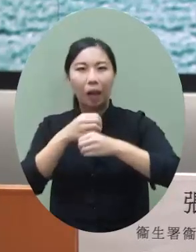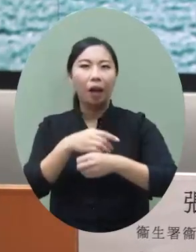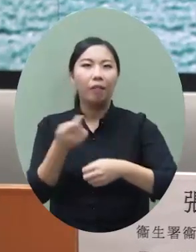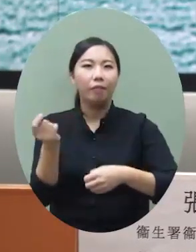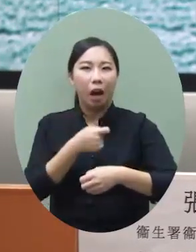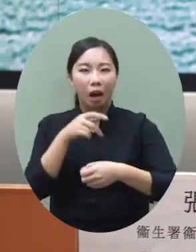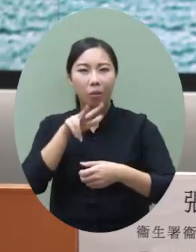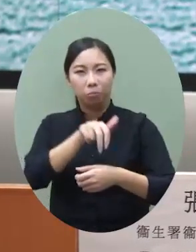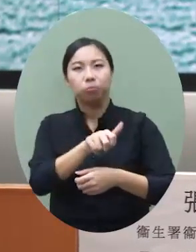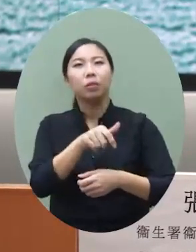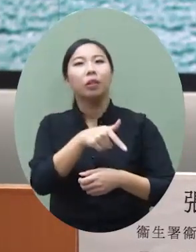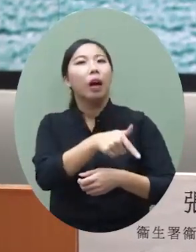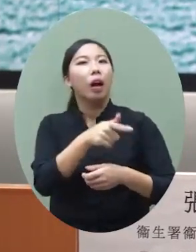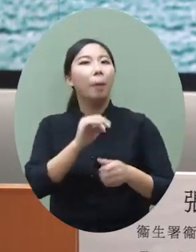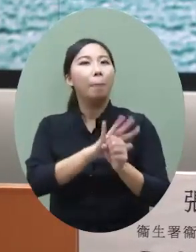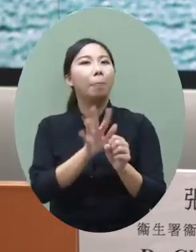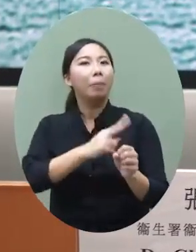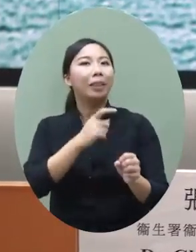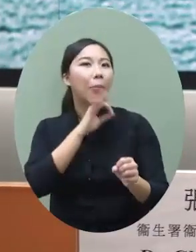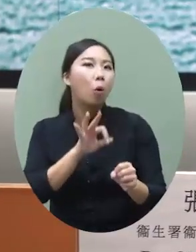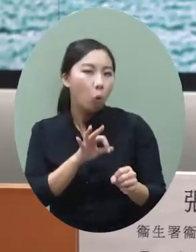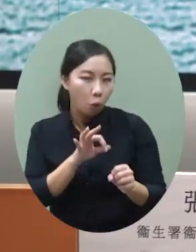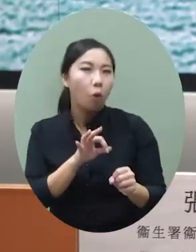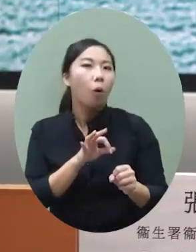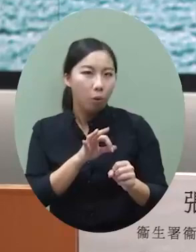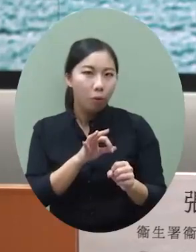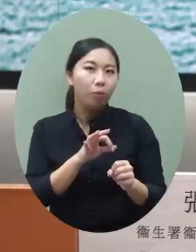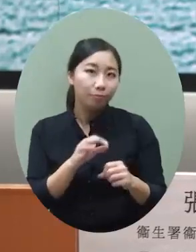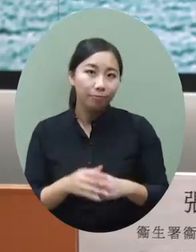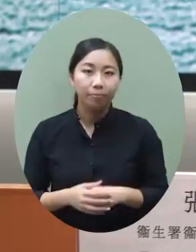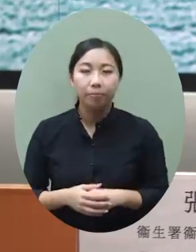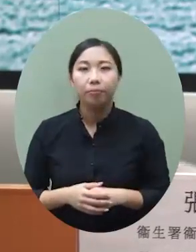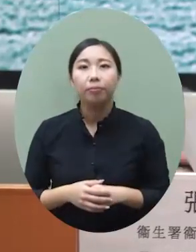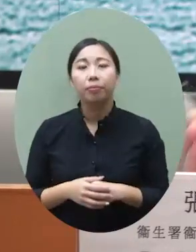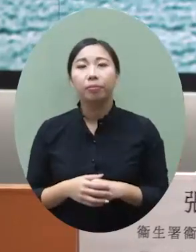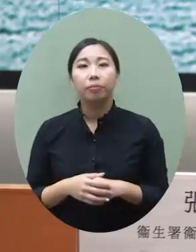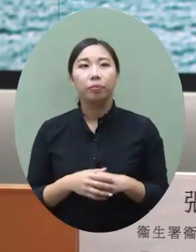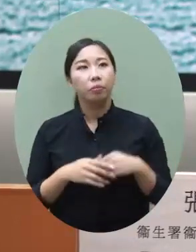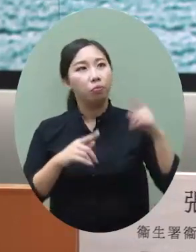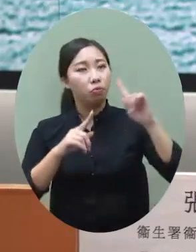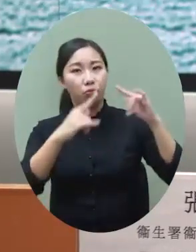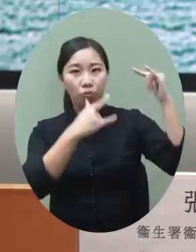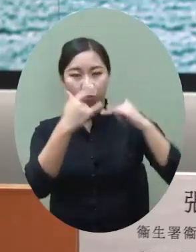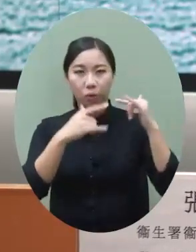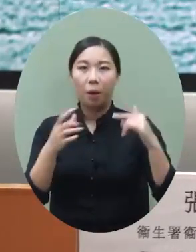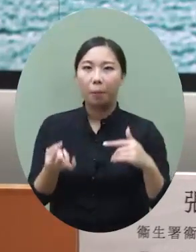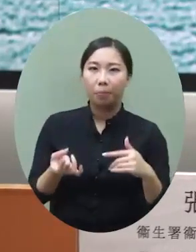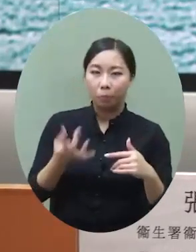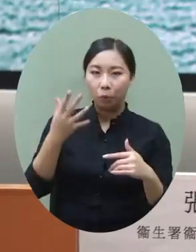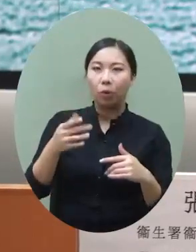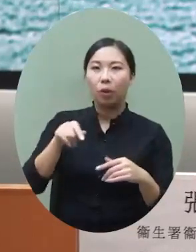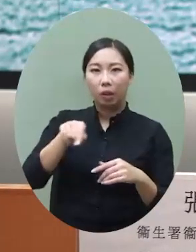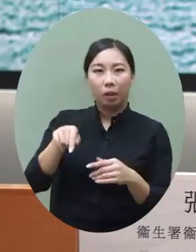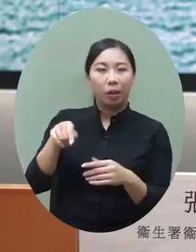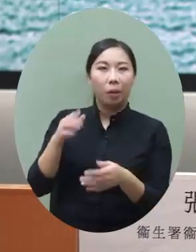變種個案嘅一啲測試。咁變咗咧，佢就可能除咗一啲輸入性個案咧，一啲本地個案咧，佢哋都會做